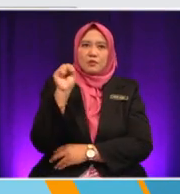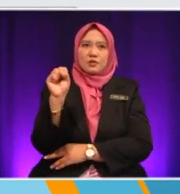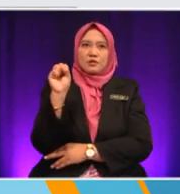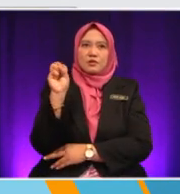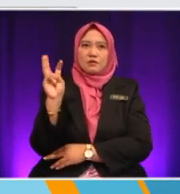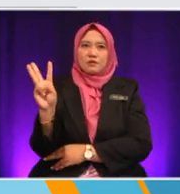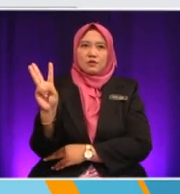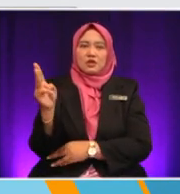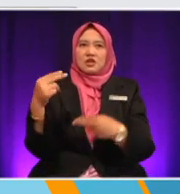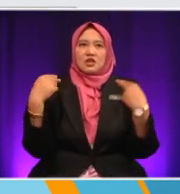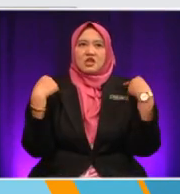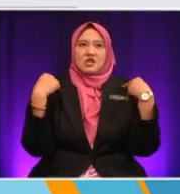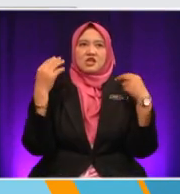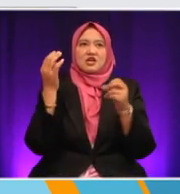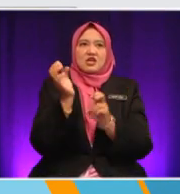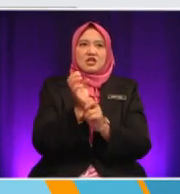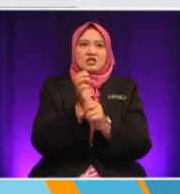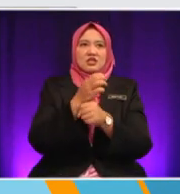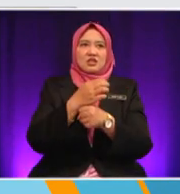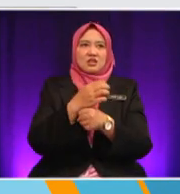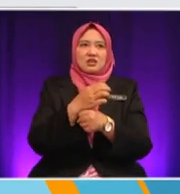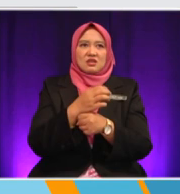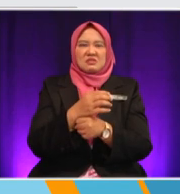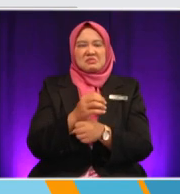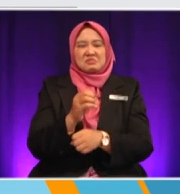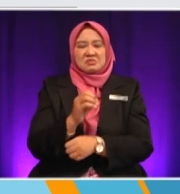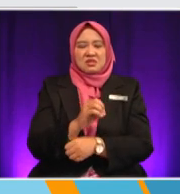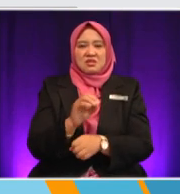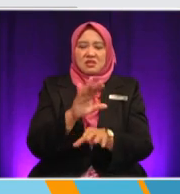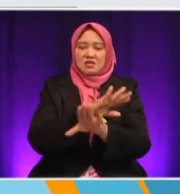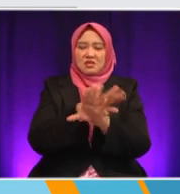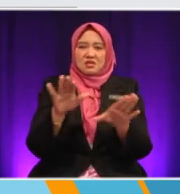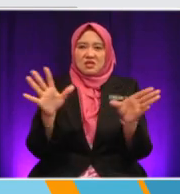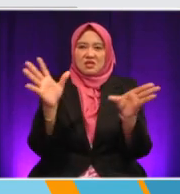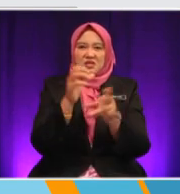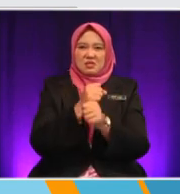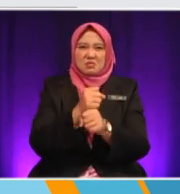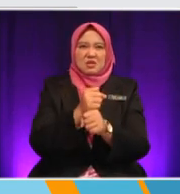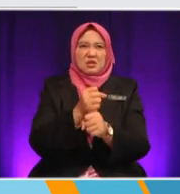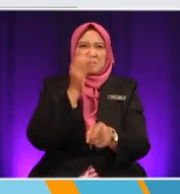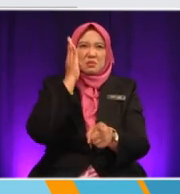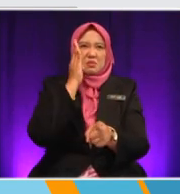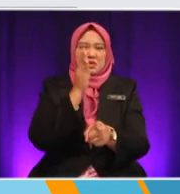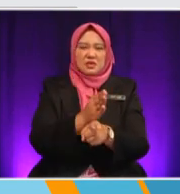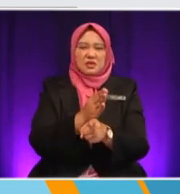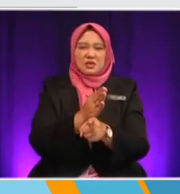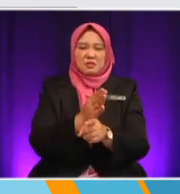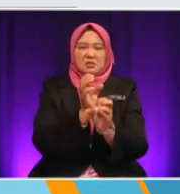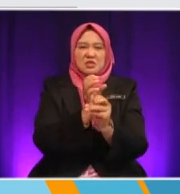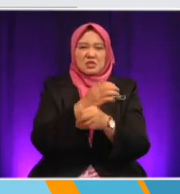Emir oke cek guna minta Firdaus lah apa ya etika yang dilanggari oleh email ini Firdaus